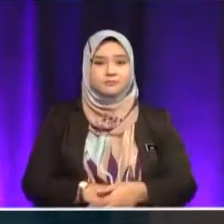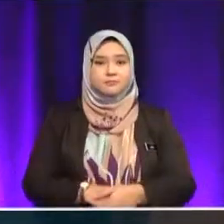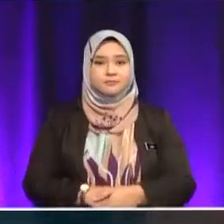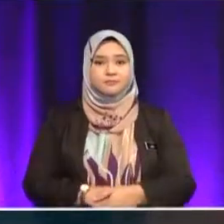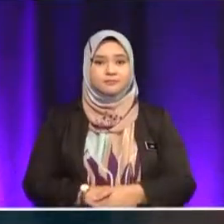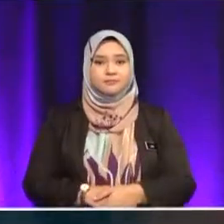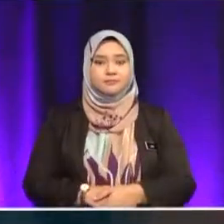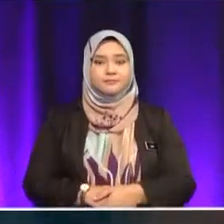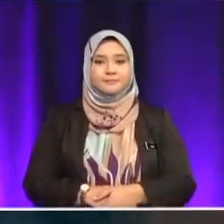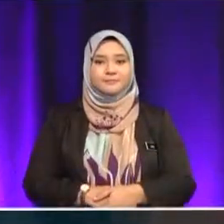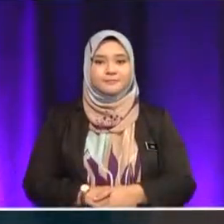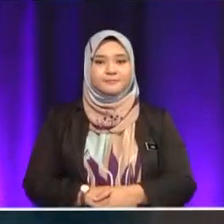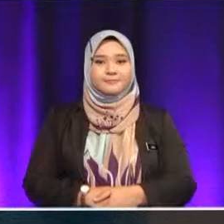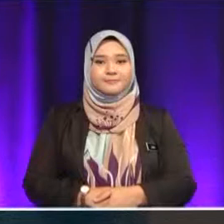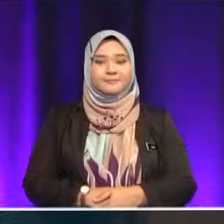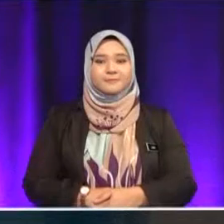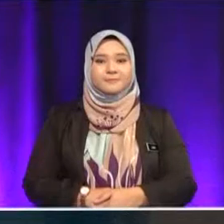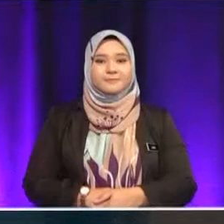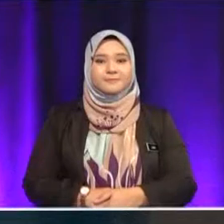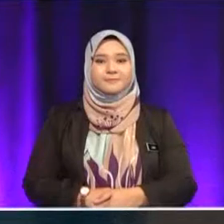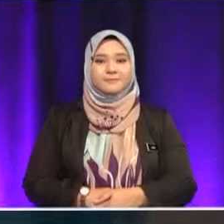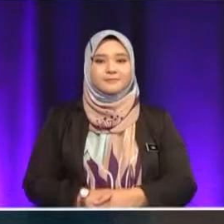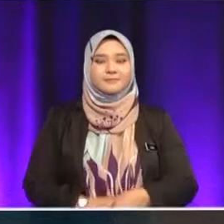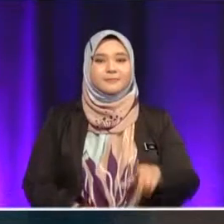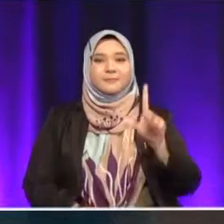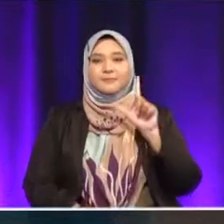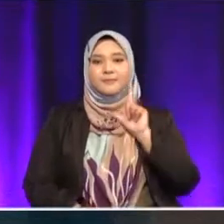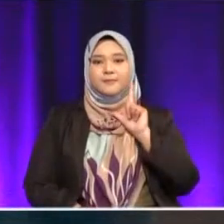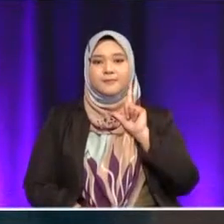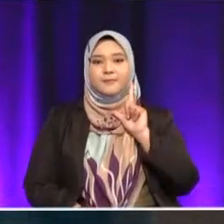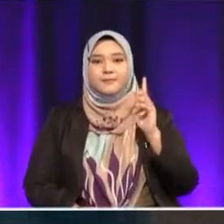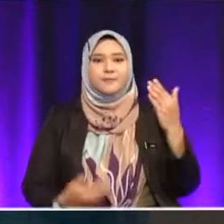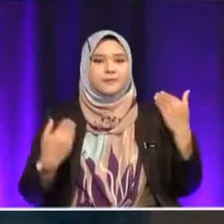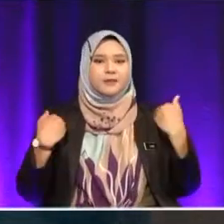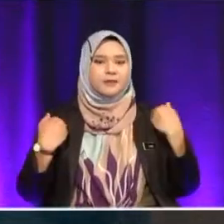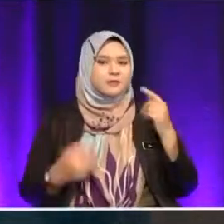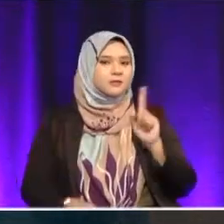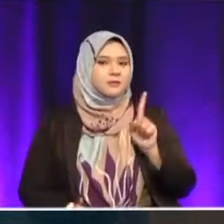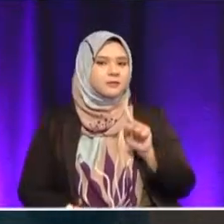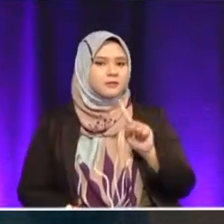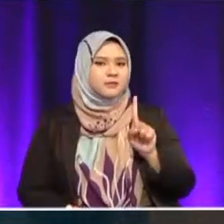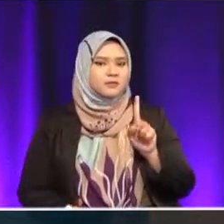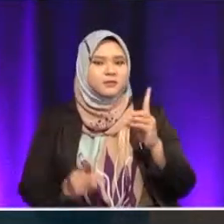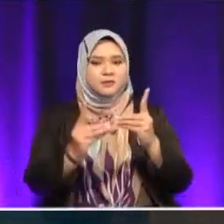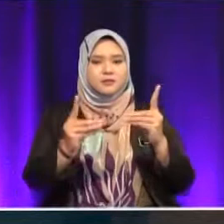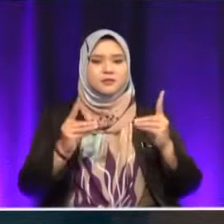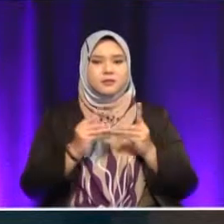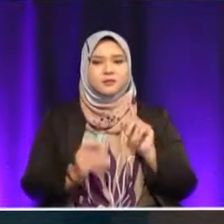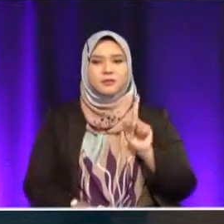mungkin kawan-kawan kita tahu baik Dimanakah Legong berada daerah mana